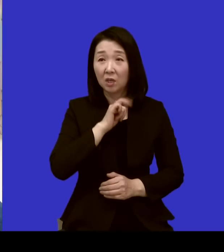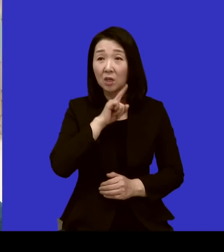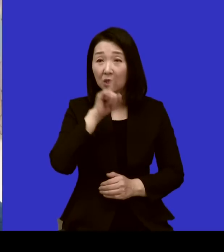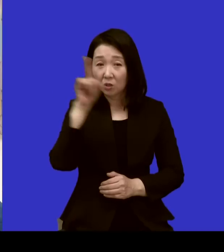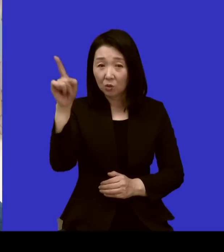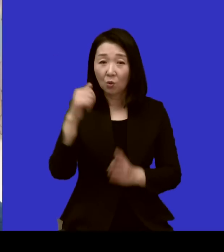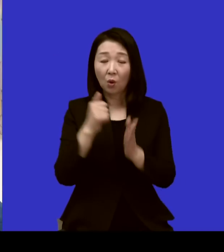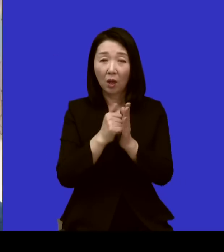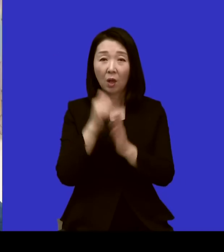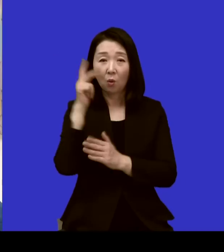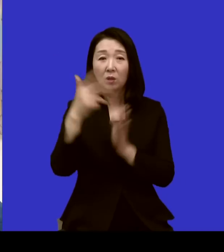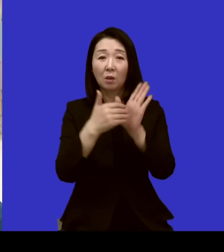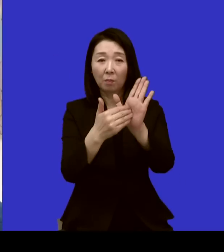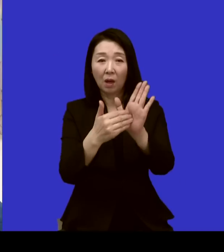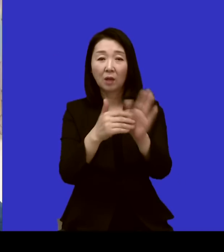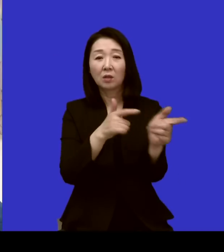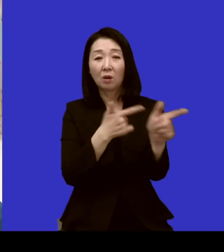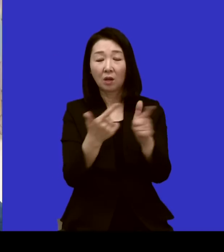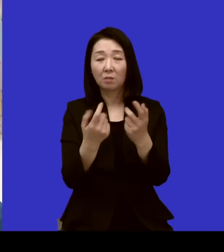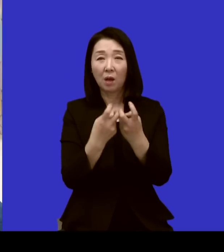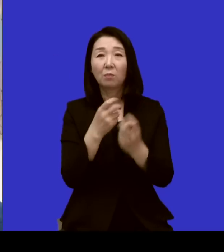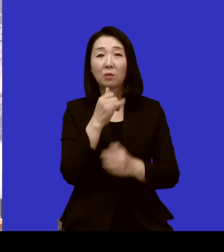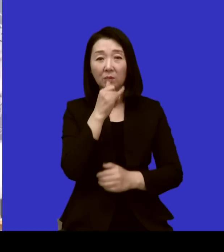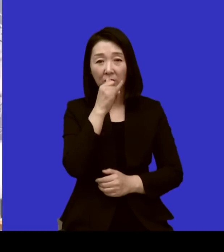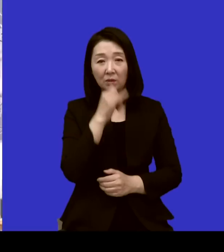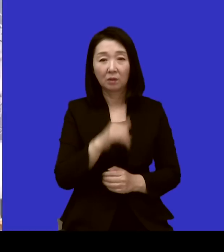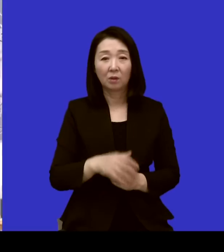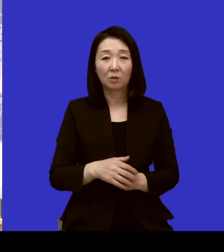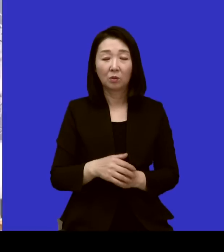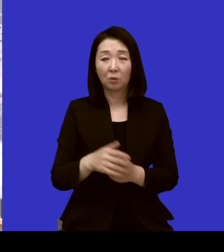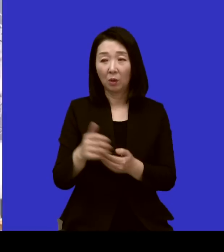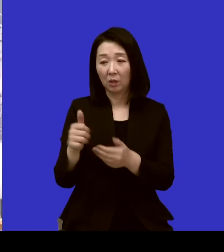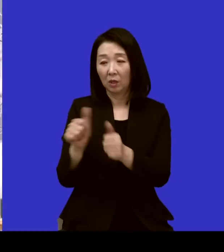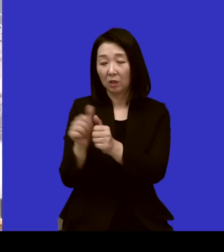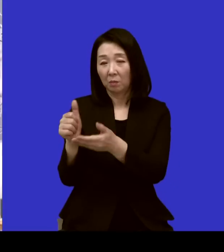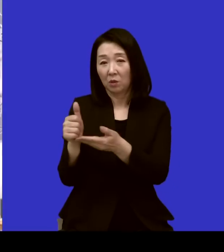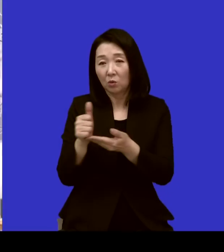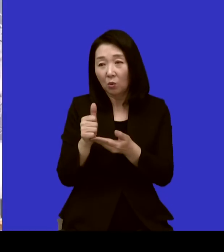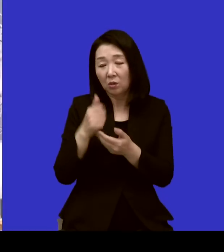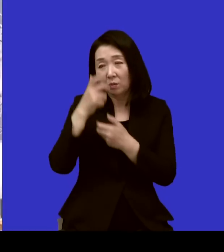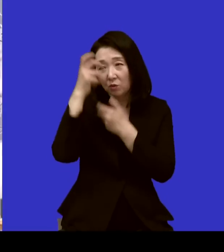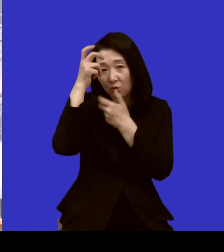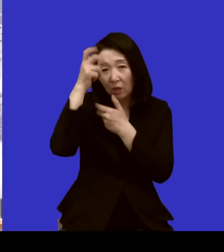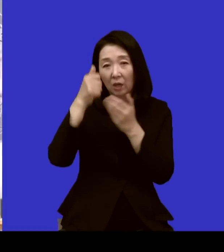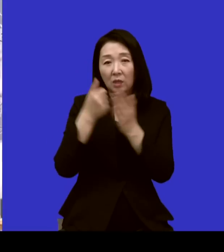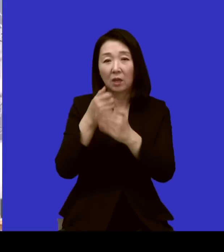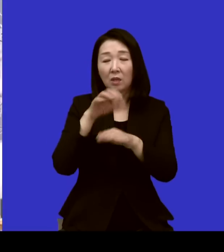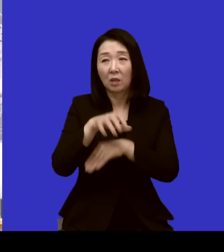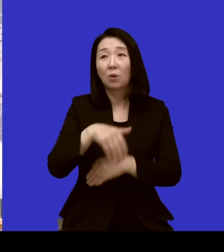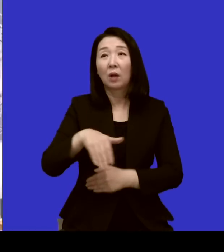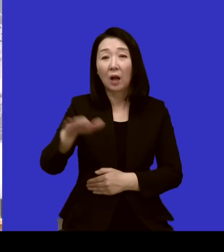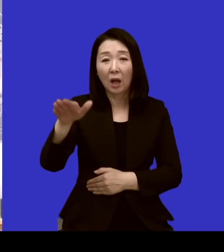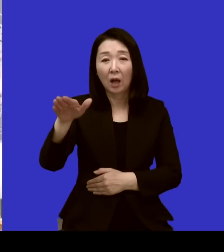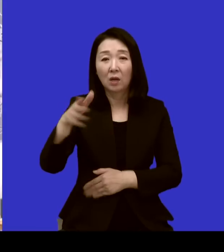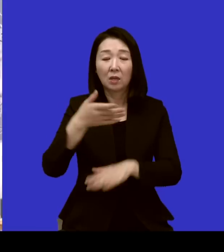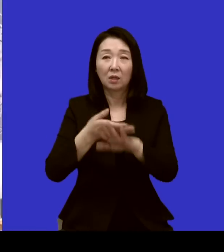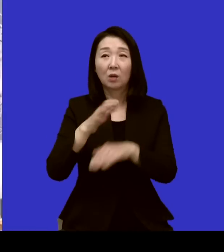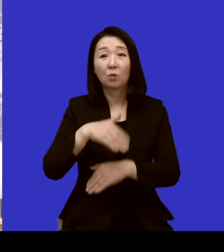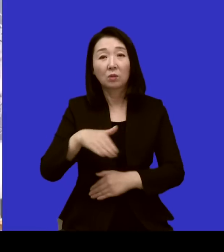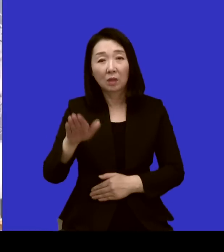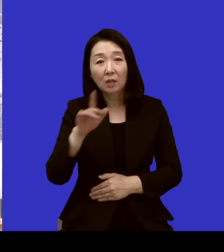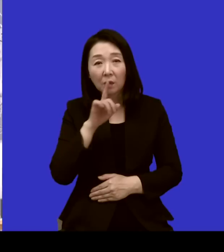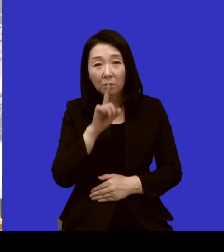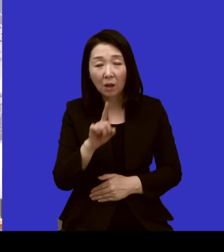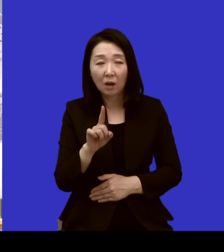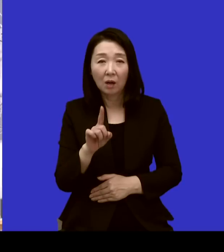좀 막는다든지 예, 예. 네. 여러 가지로 좀, 그리고 뭐 손님 남자분한테 손님 너무 취했습니다, 딴 데로 돌아가시죠 하고 딴 곳으로 간다든지 예.